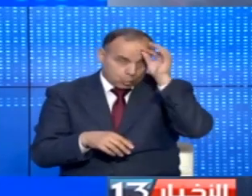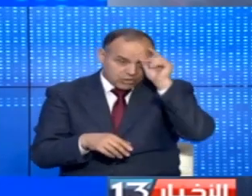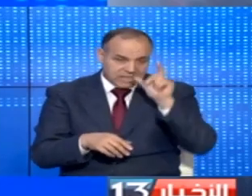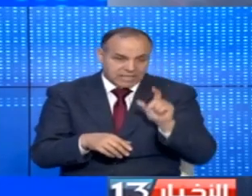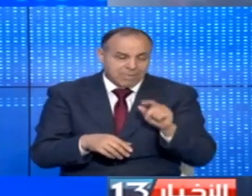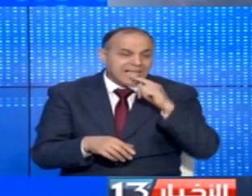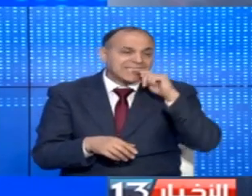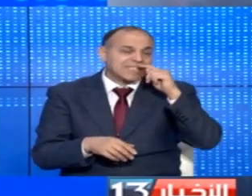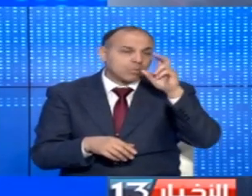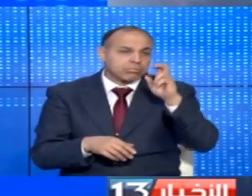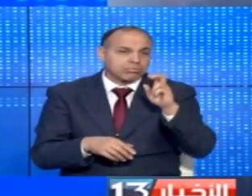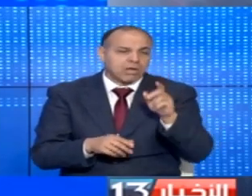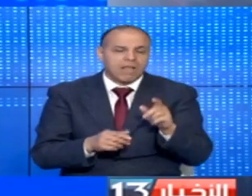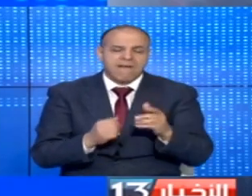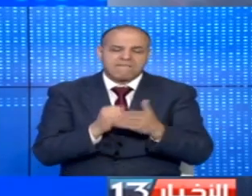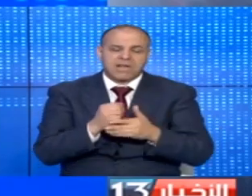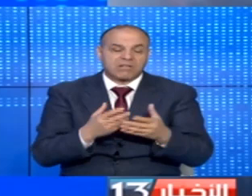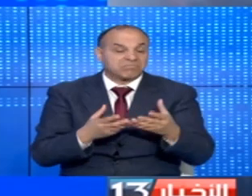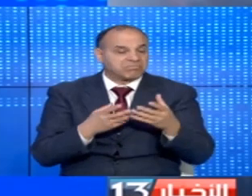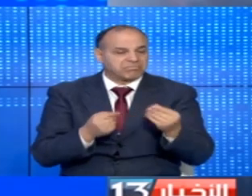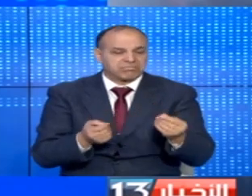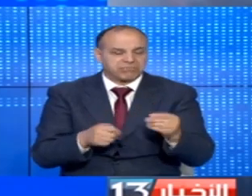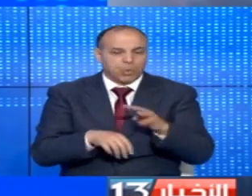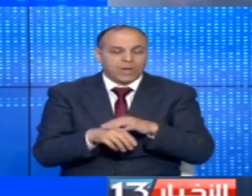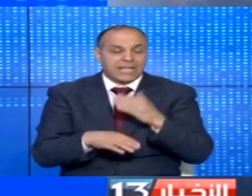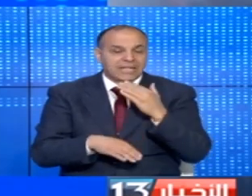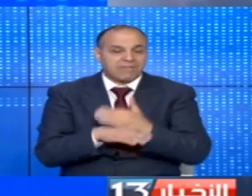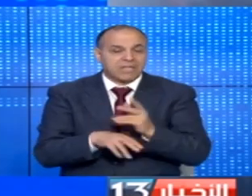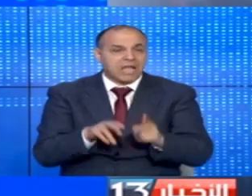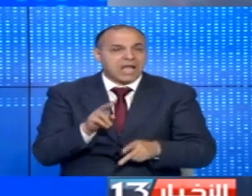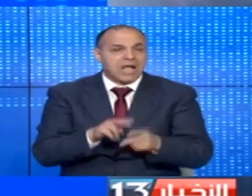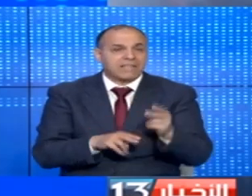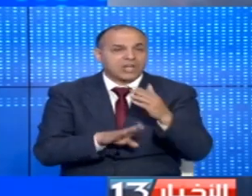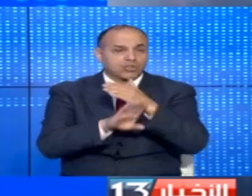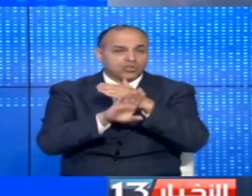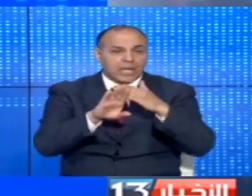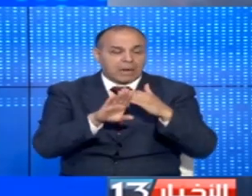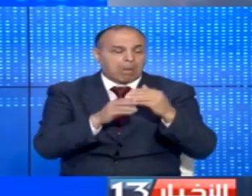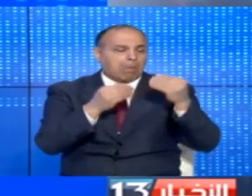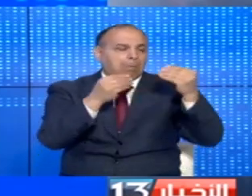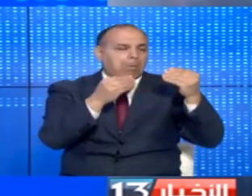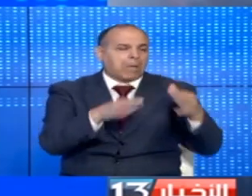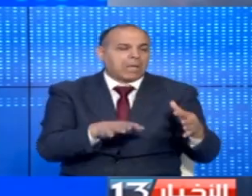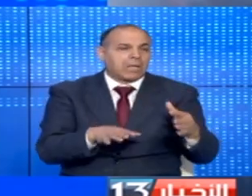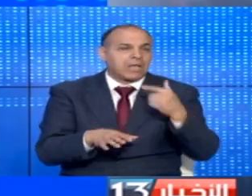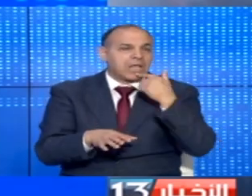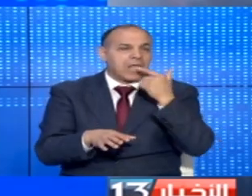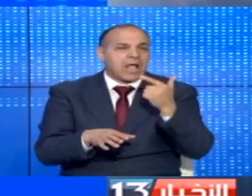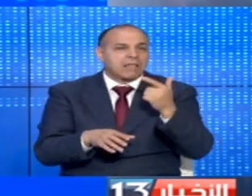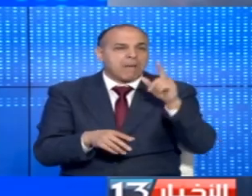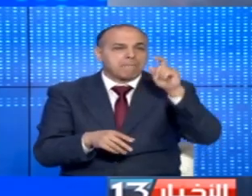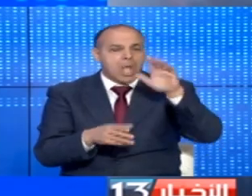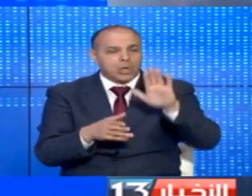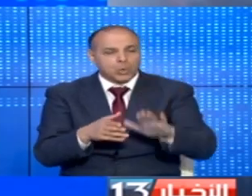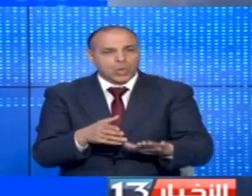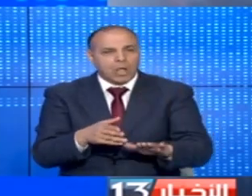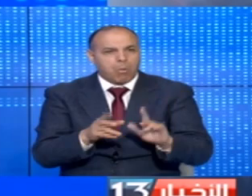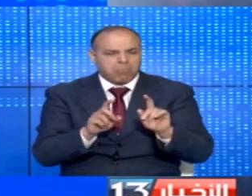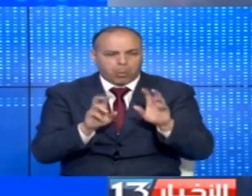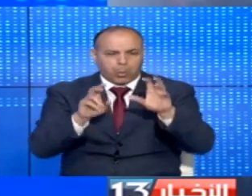يفقد الفلاح في واحده من ولايه قفصه اكثر من نصف الانتاج جراء ندره المياه وانتشار